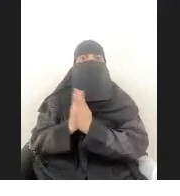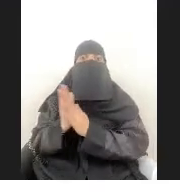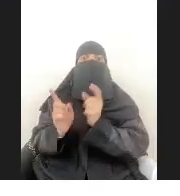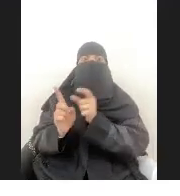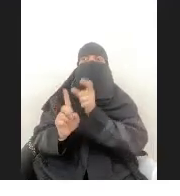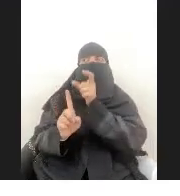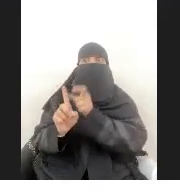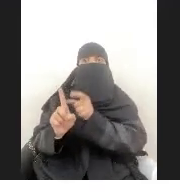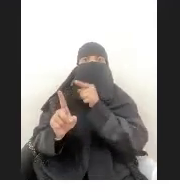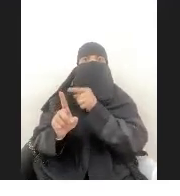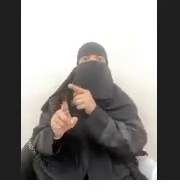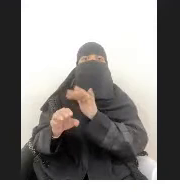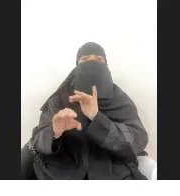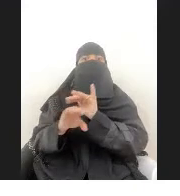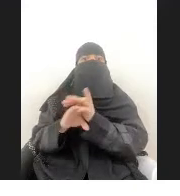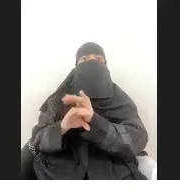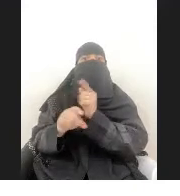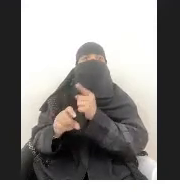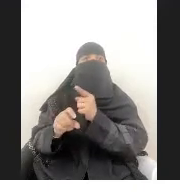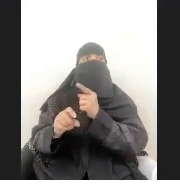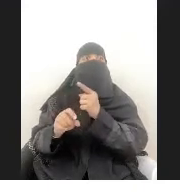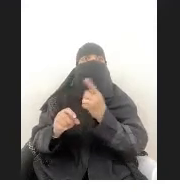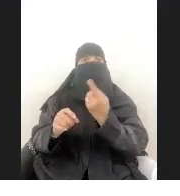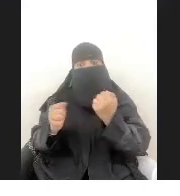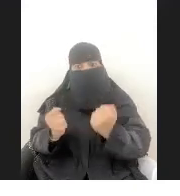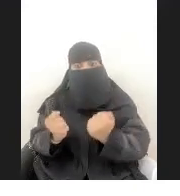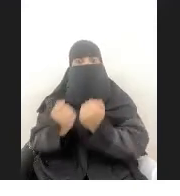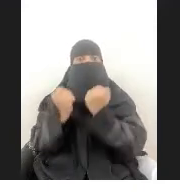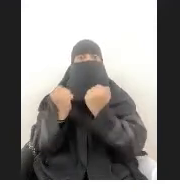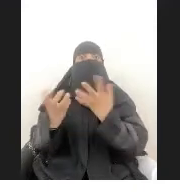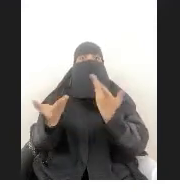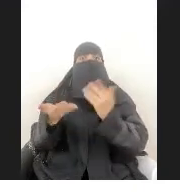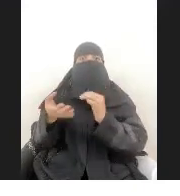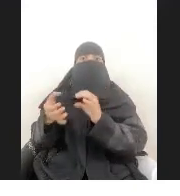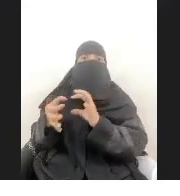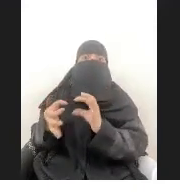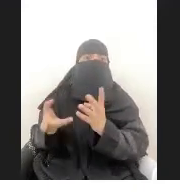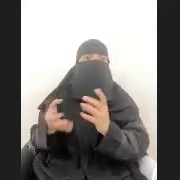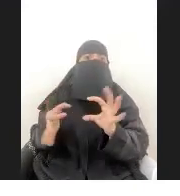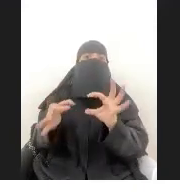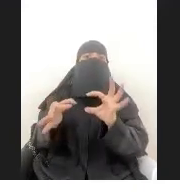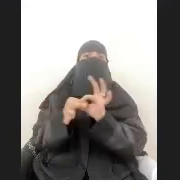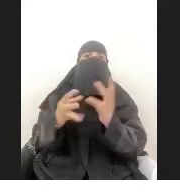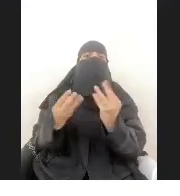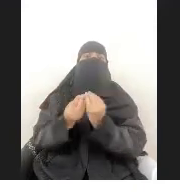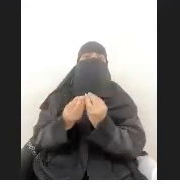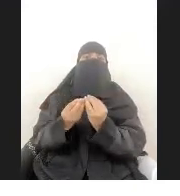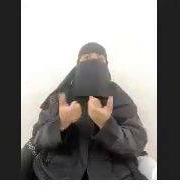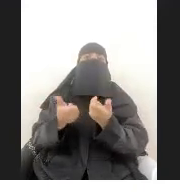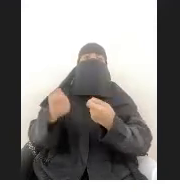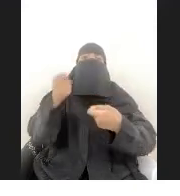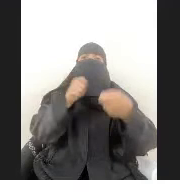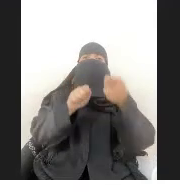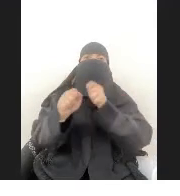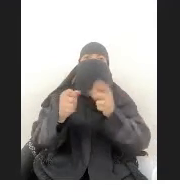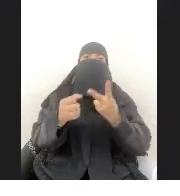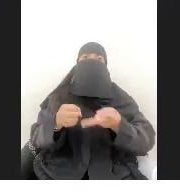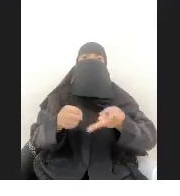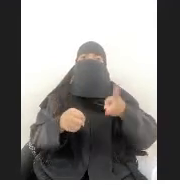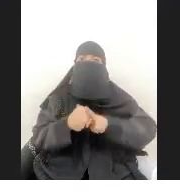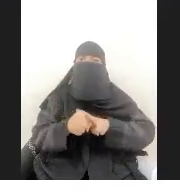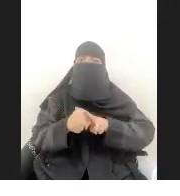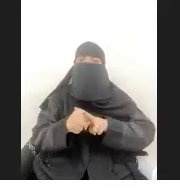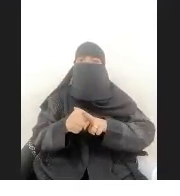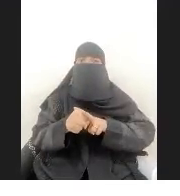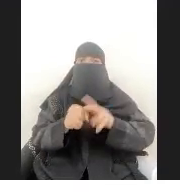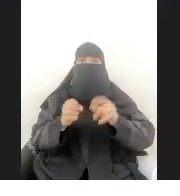الكورس أشجعكم أنكم أنتوا تتعاونوا مع بعض في إعادة تصميم الكورس عشان يعطى للتعلم المدمج. إذا أنتوا مجموعة